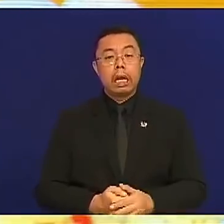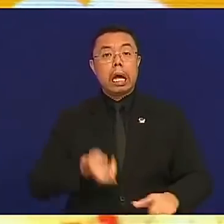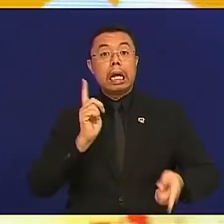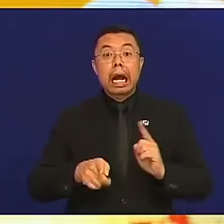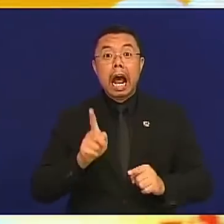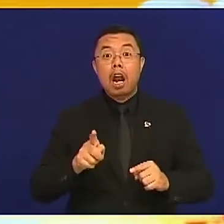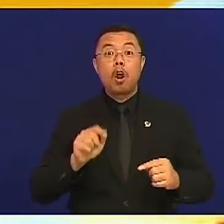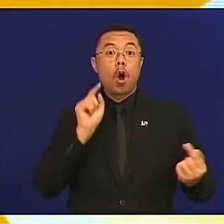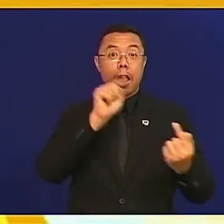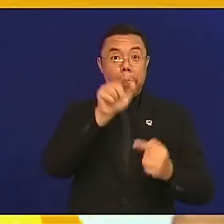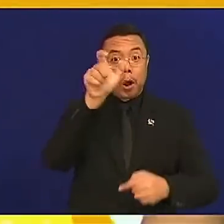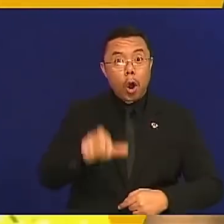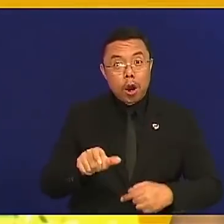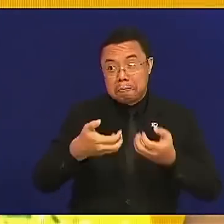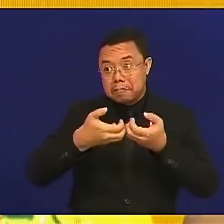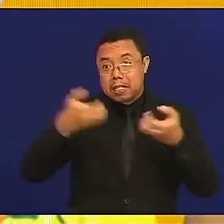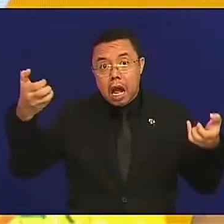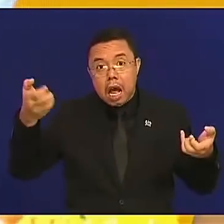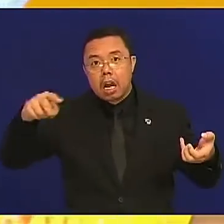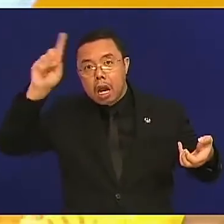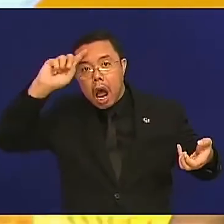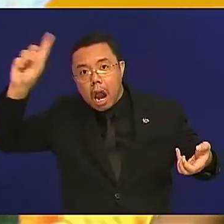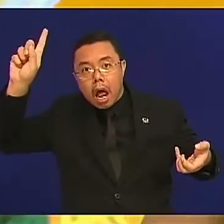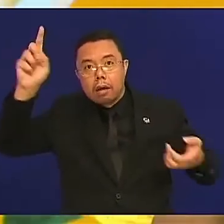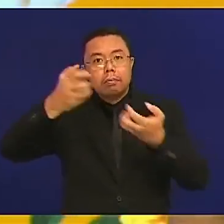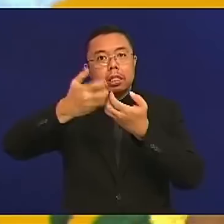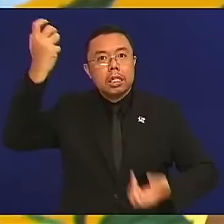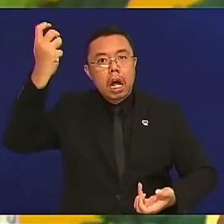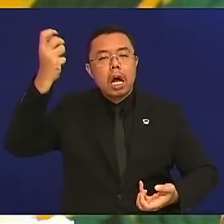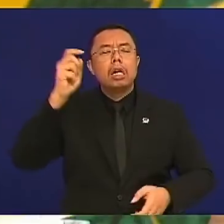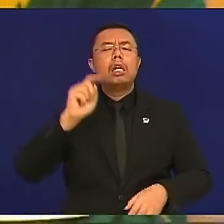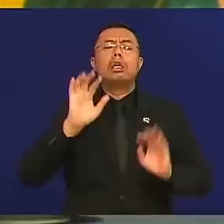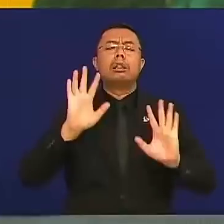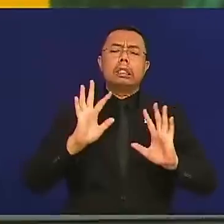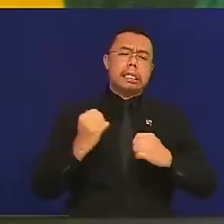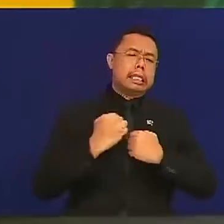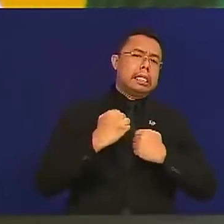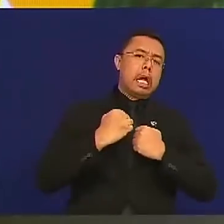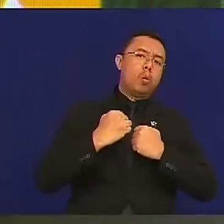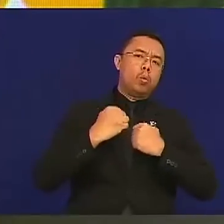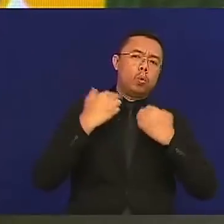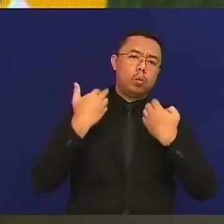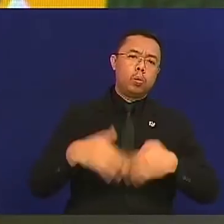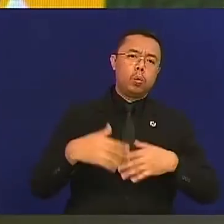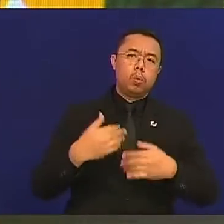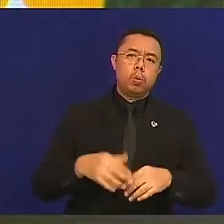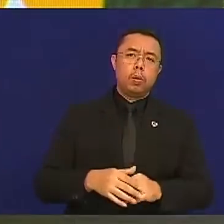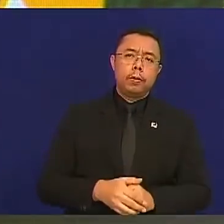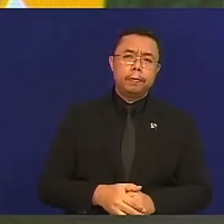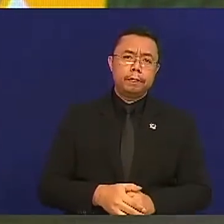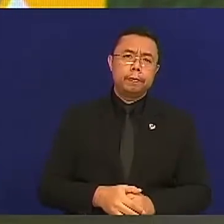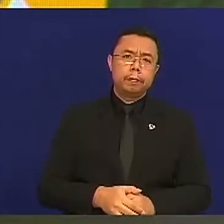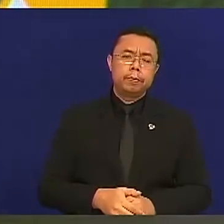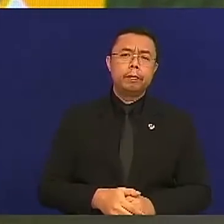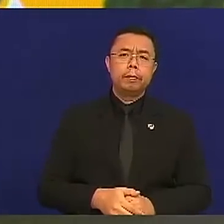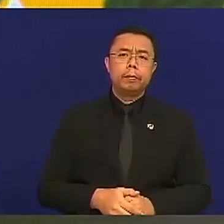Kalau sampai seseorang terpisah dari Allah, itu sangat mengerikan, saudara.